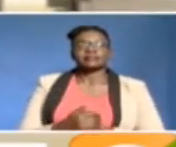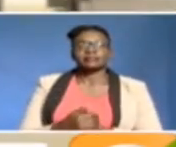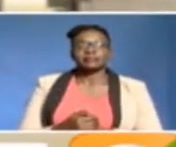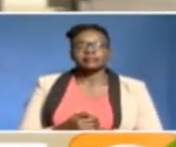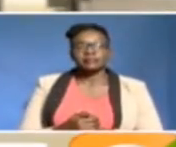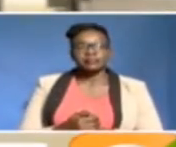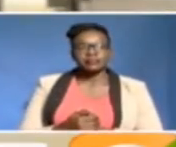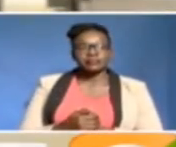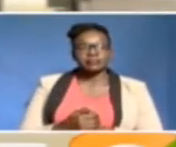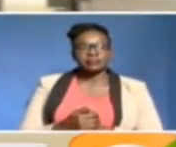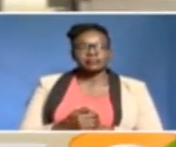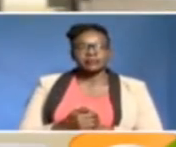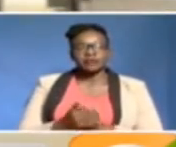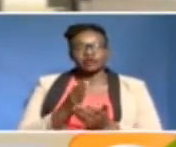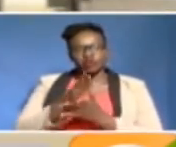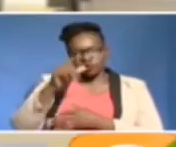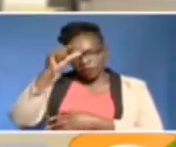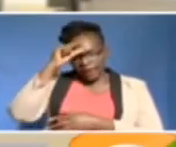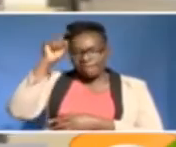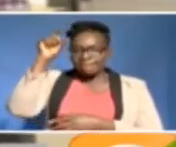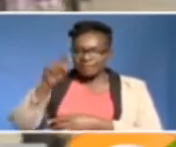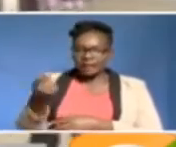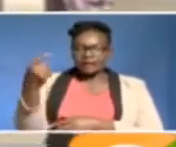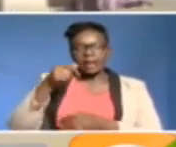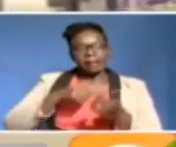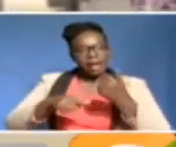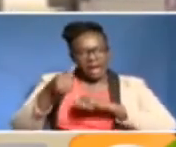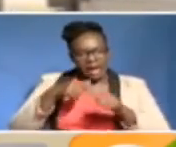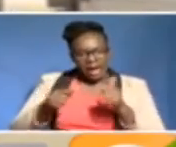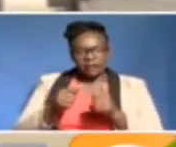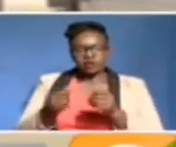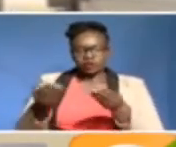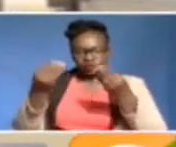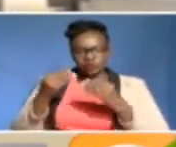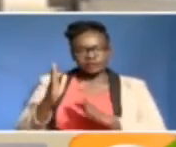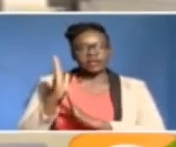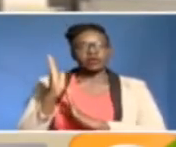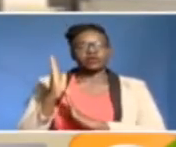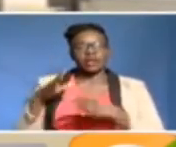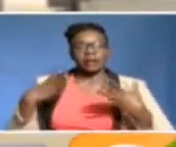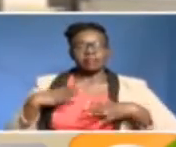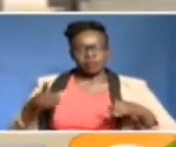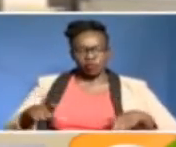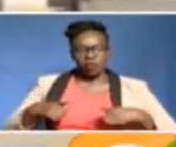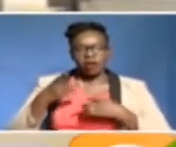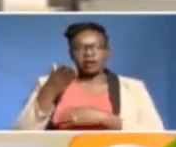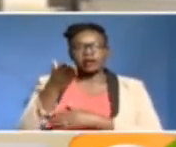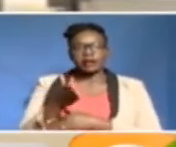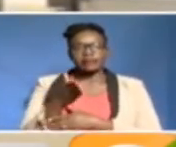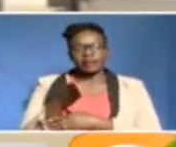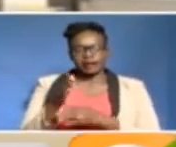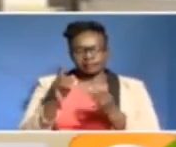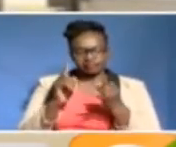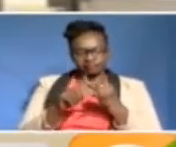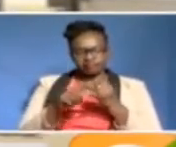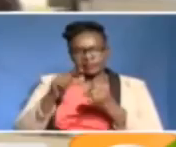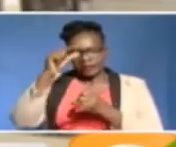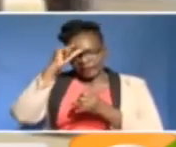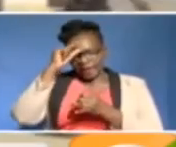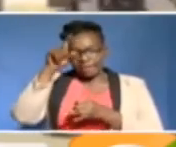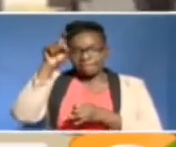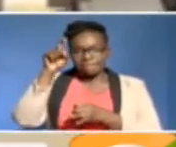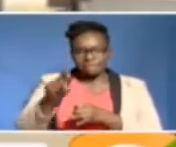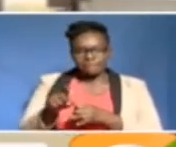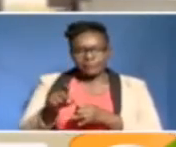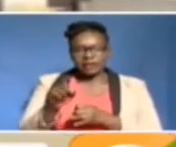Serikali lazima ianze kuingilia saa hizi ili wape security wale ambao wanaishi pale. Ya pili ni kwamba serikali lazima